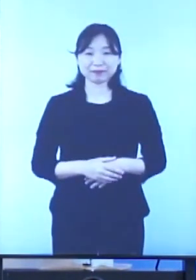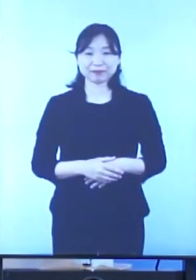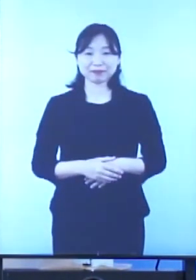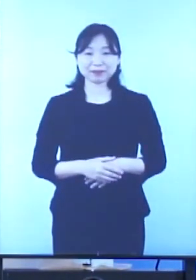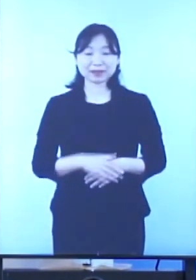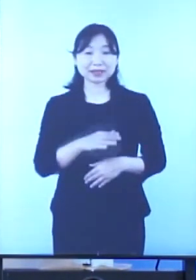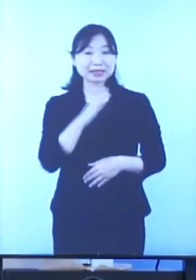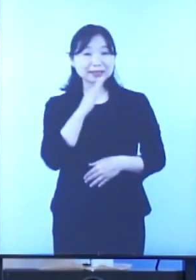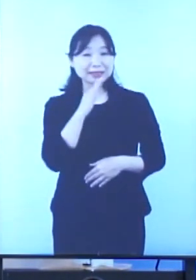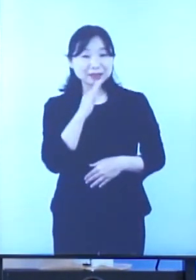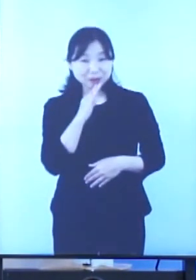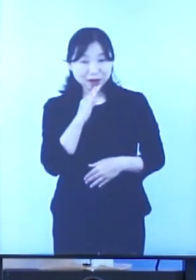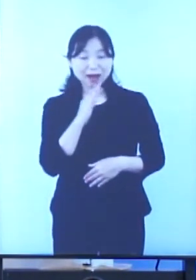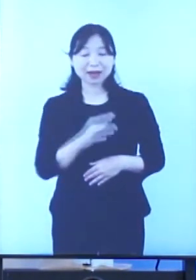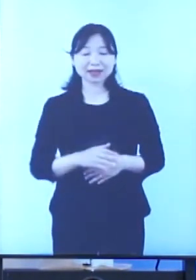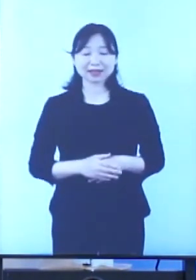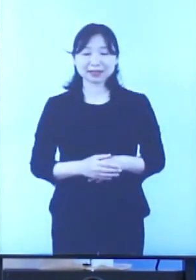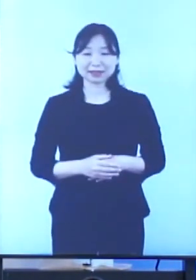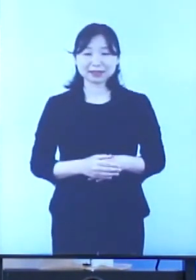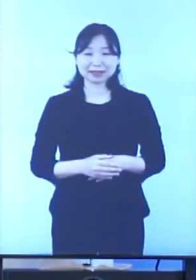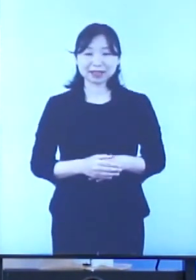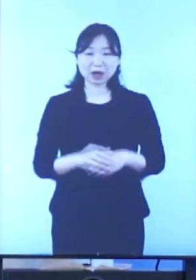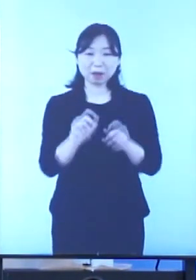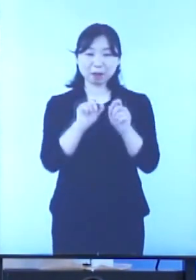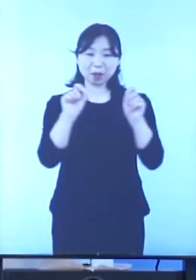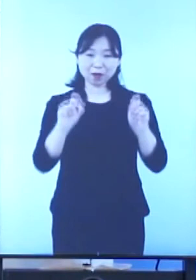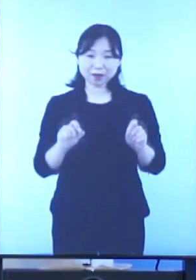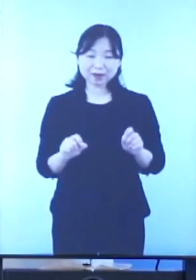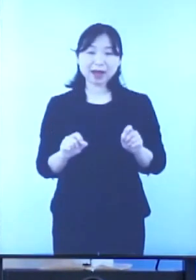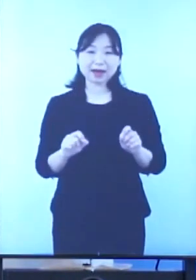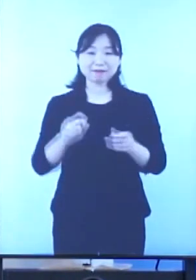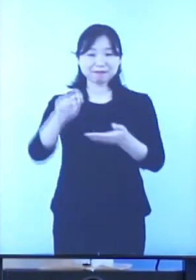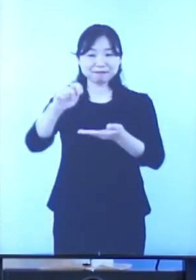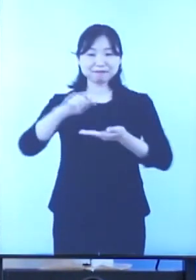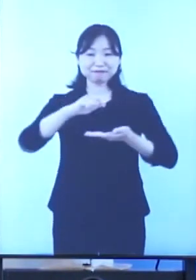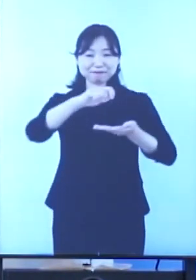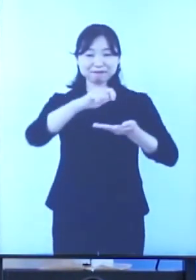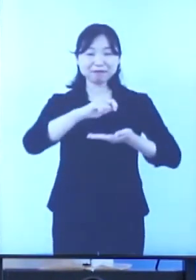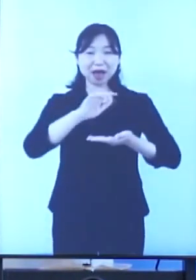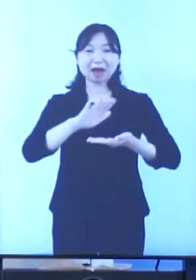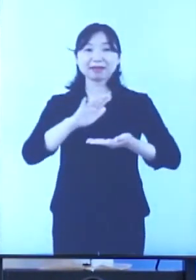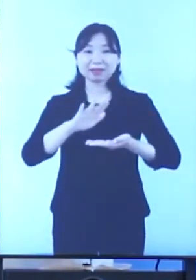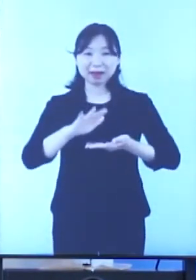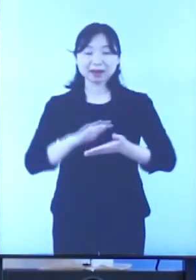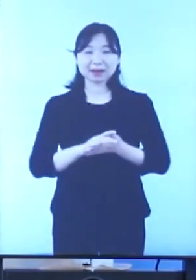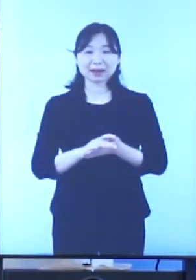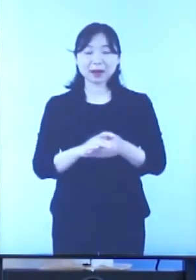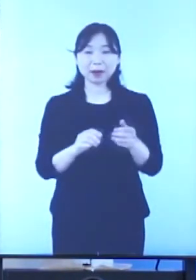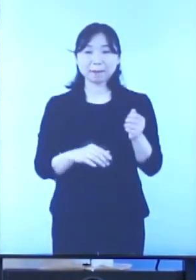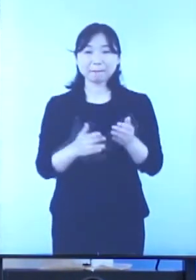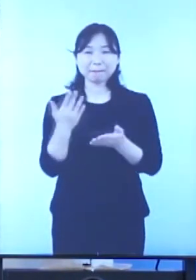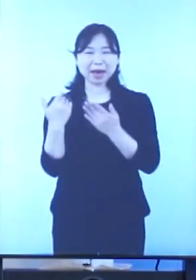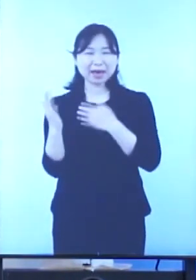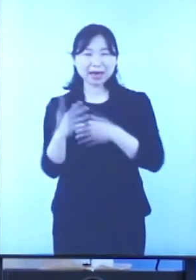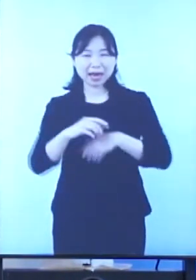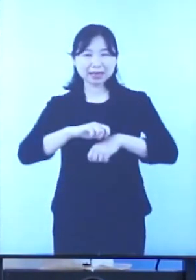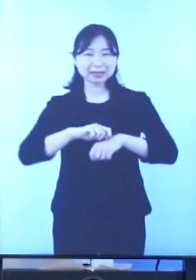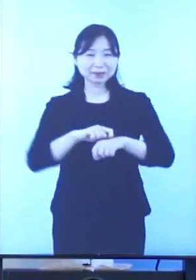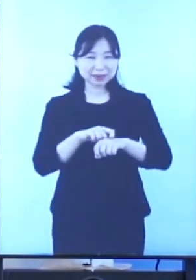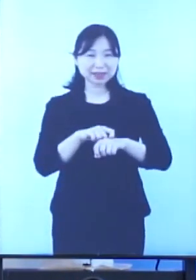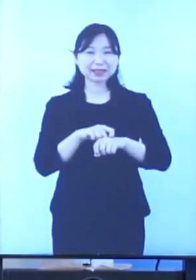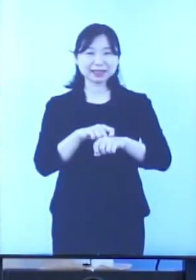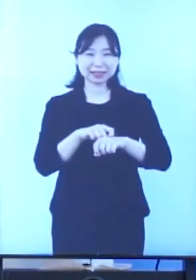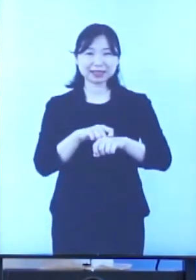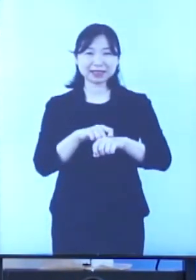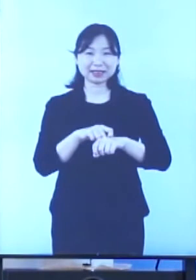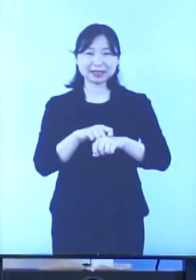は両面から、問題点が提起をされておりまして、もともとかなり厳しい規